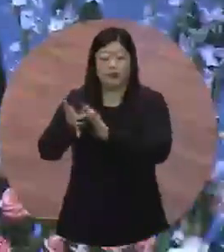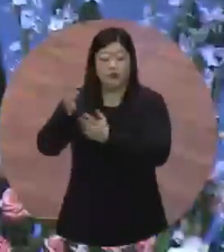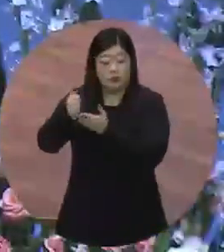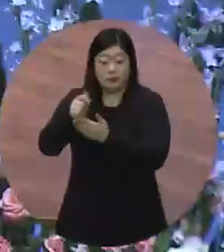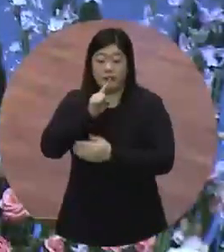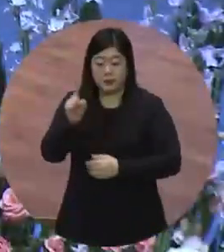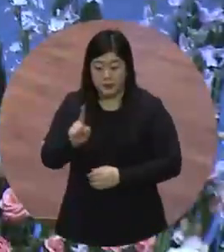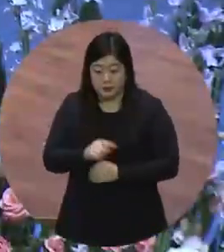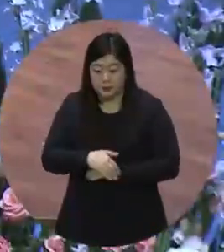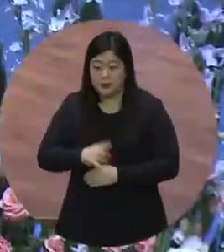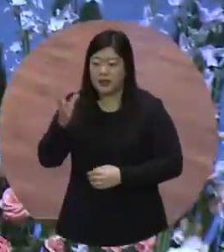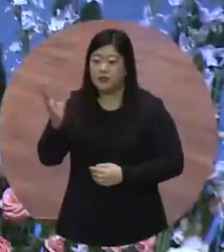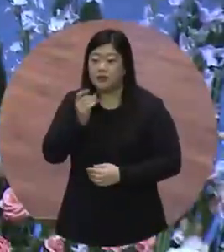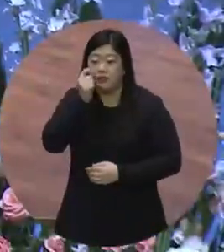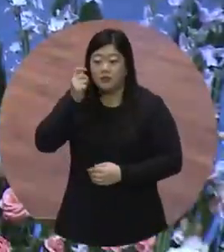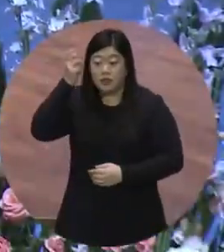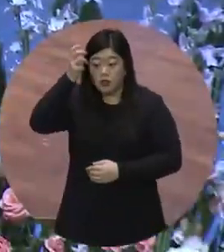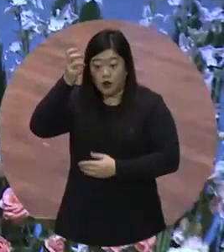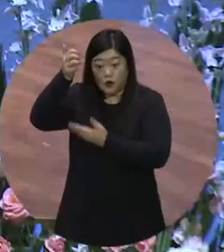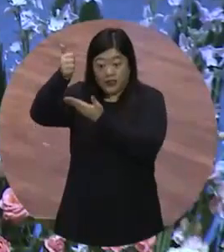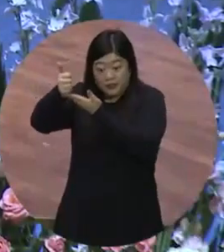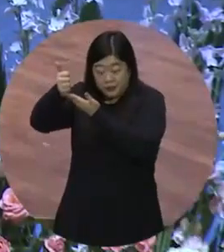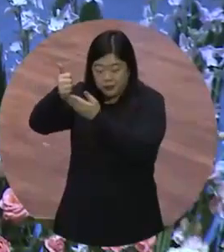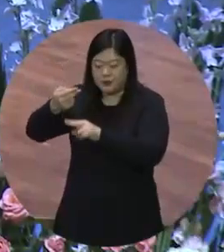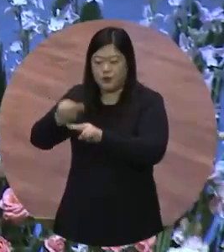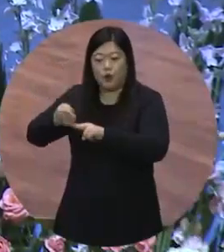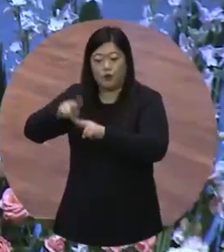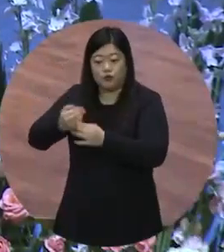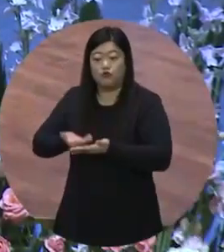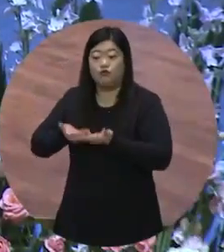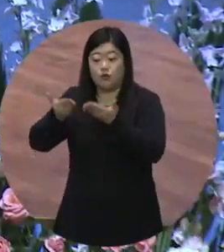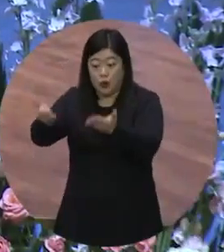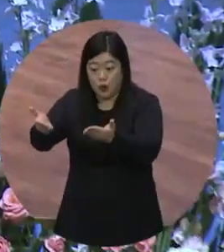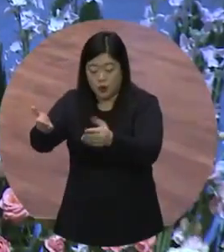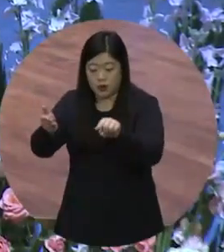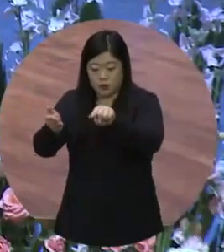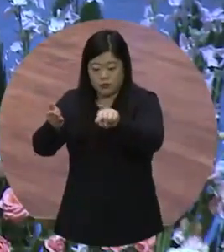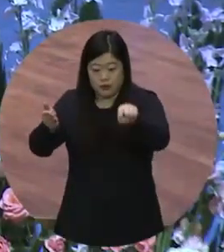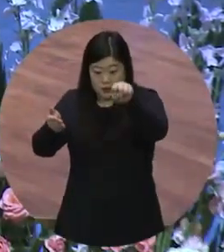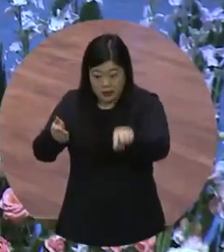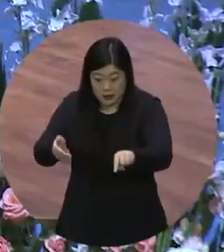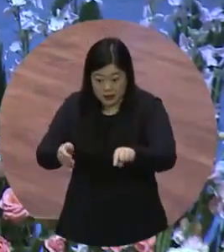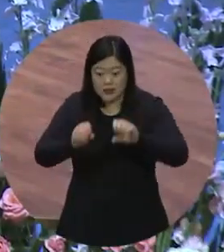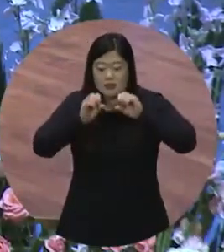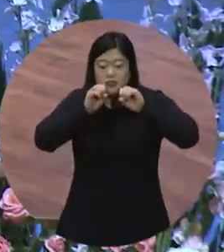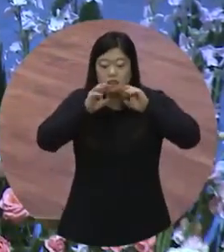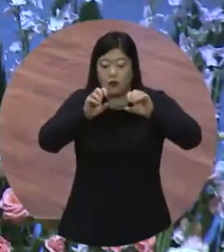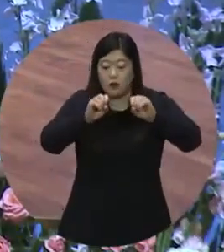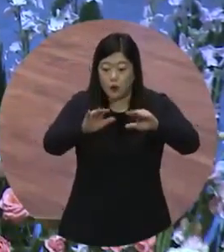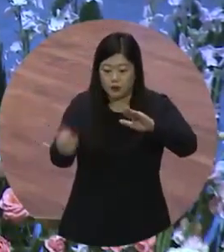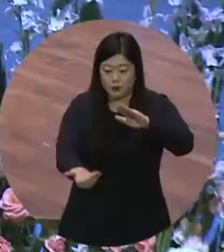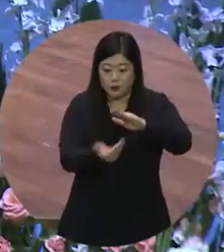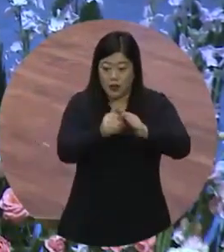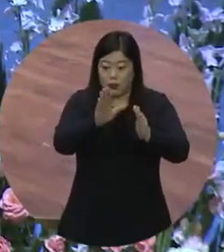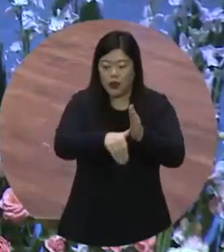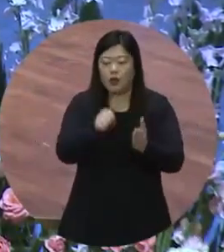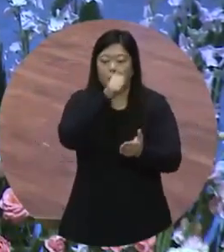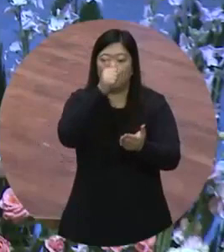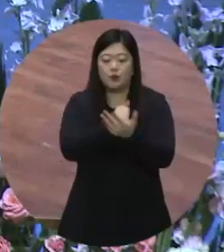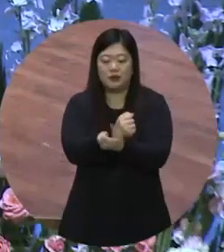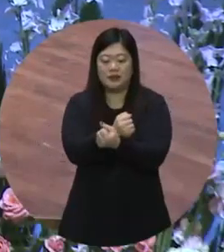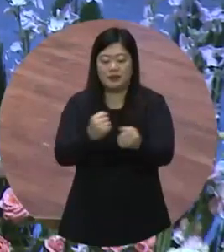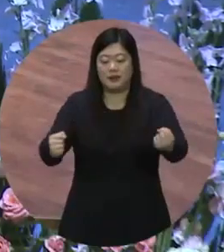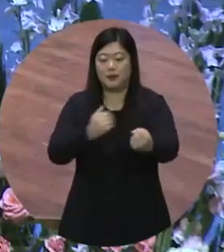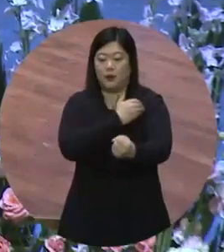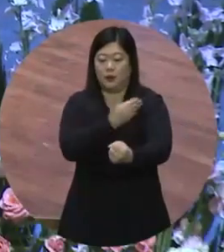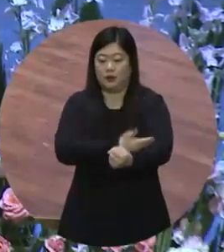성령을요 선물로 주신 것과 함께 선교 이 비전을 실현할 때 우리에게 죄를 사하는 권세를